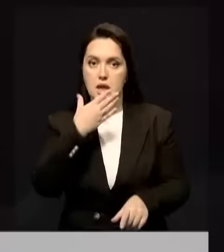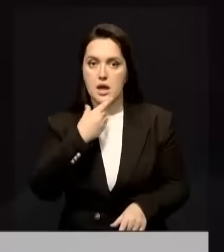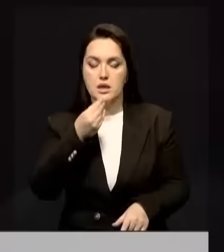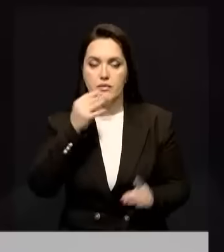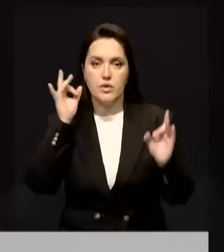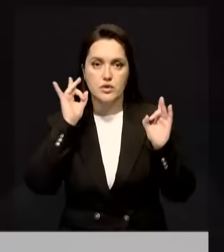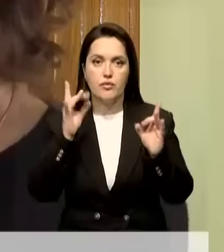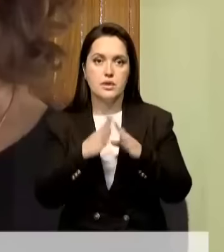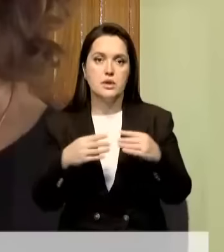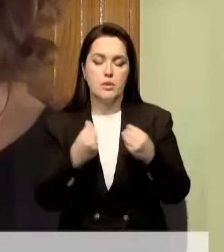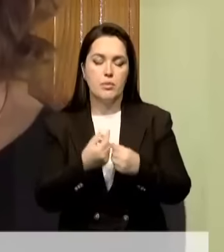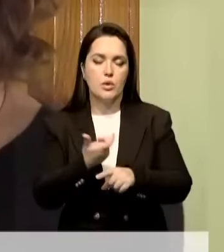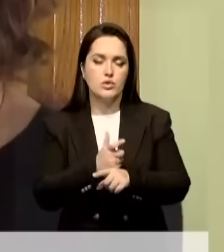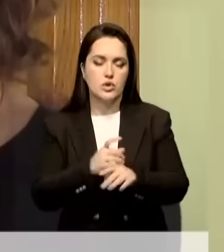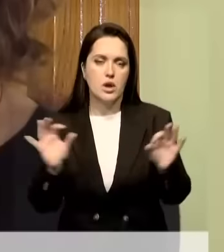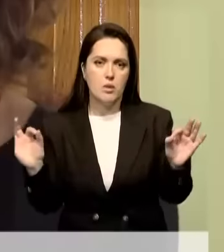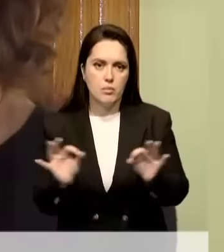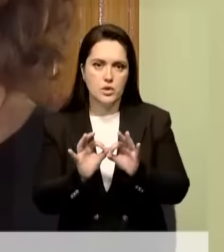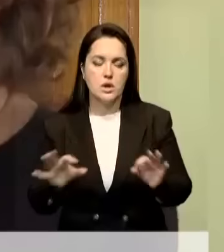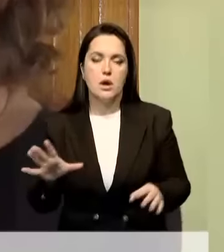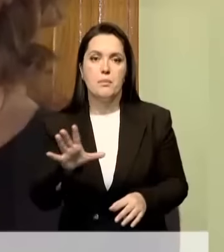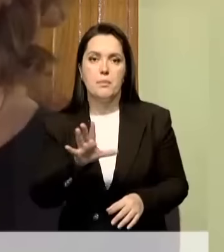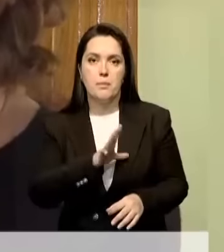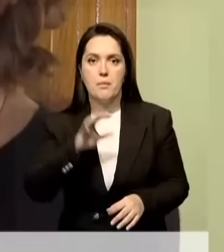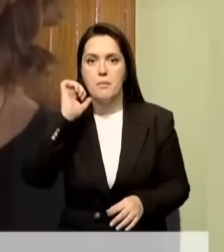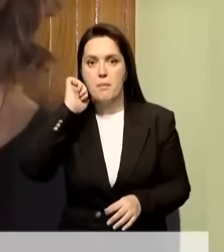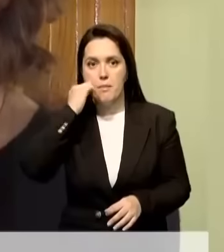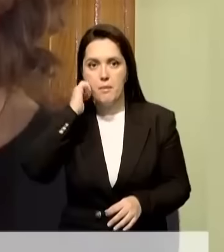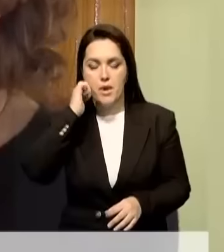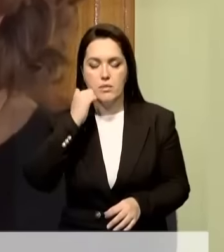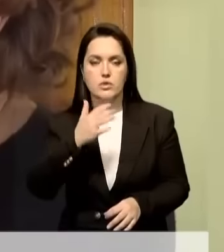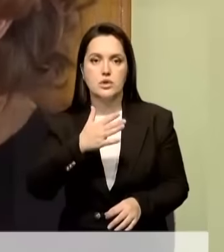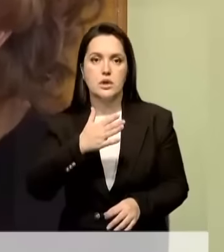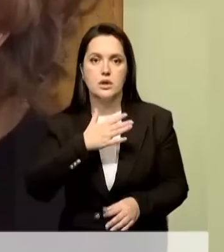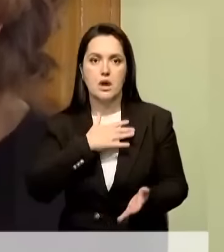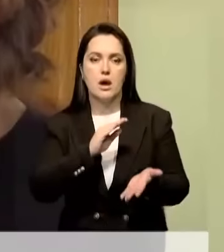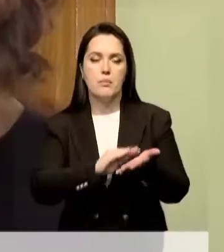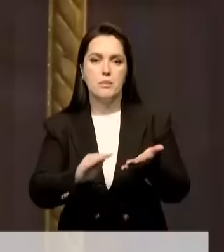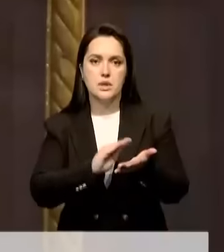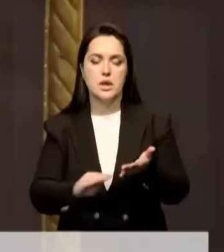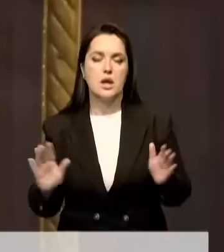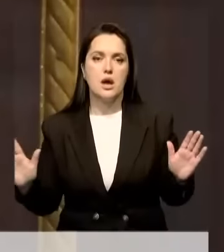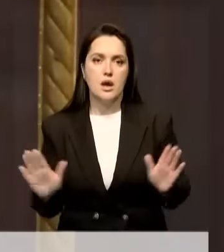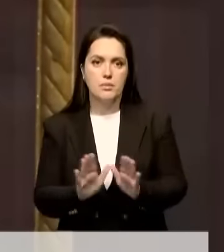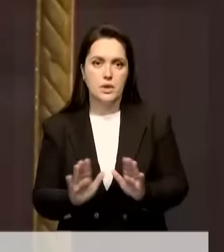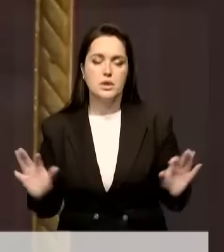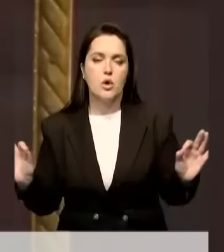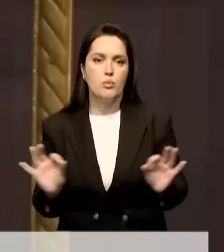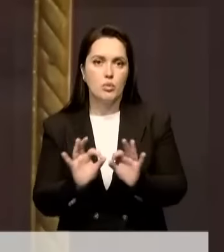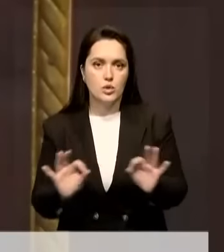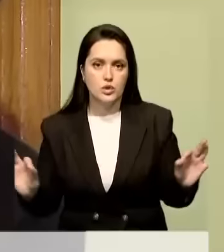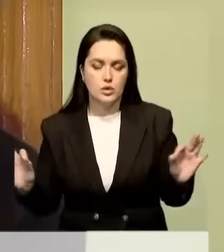была очень музыкальная, поэтичная семья была. Бабушка наша писала песни, музыку.